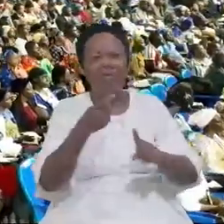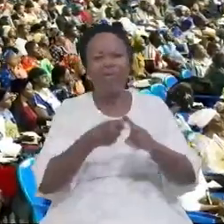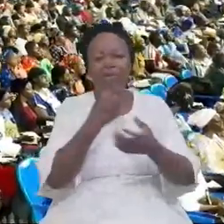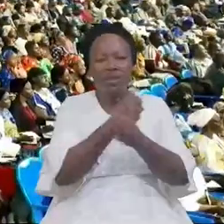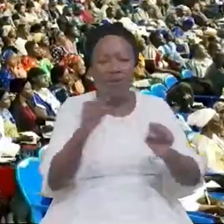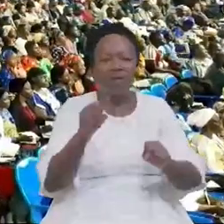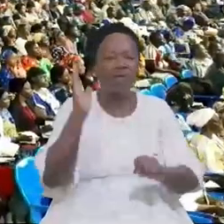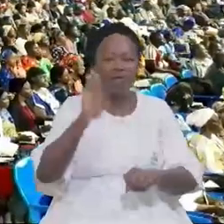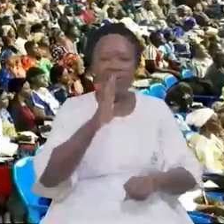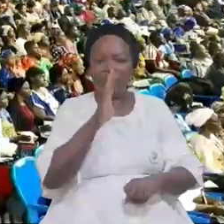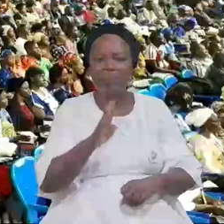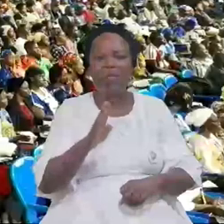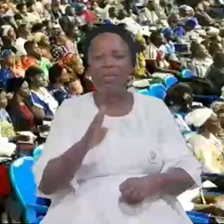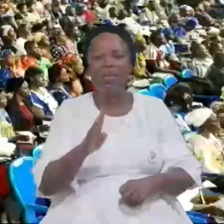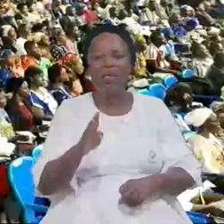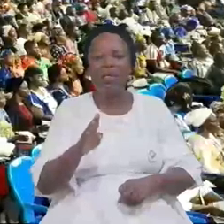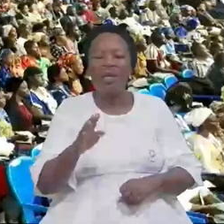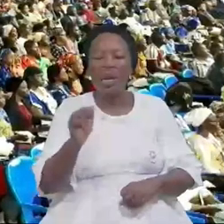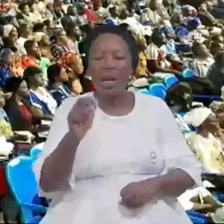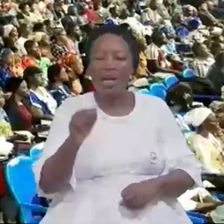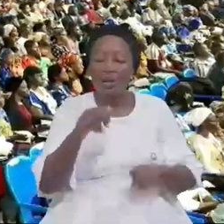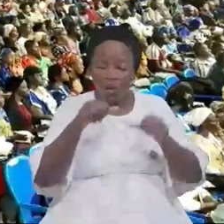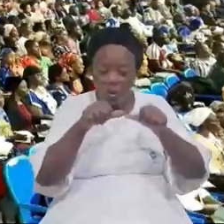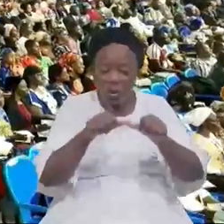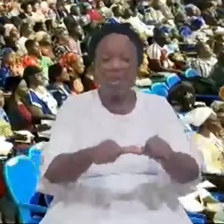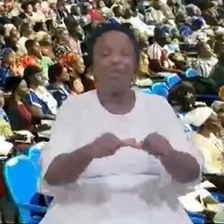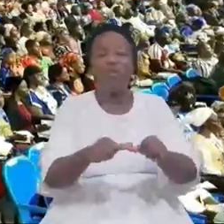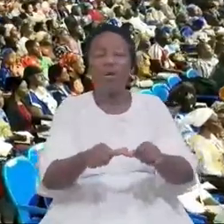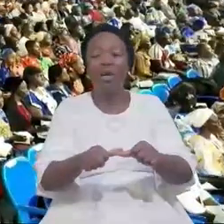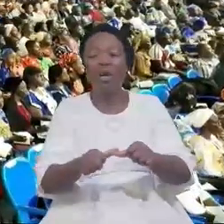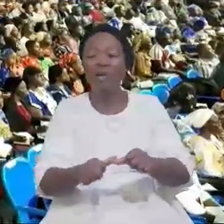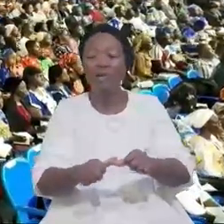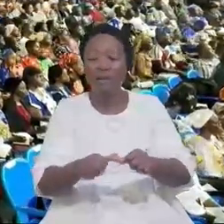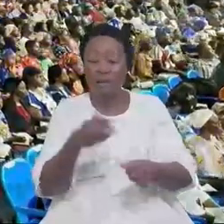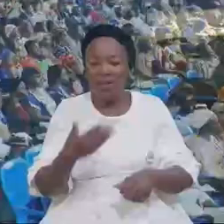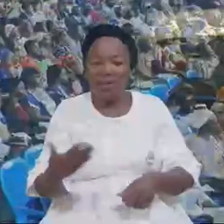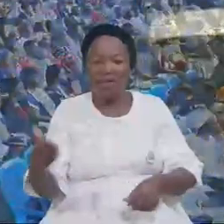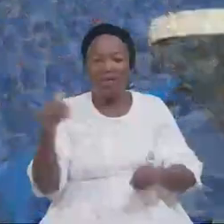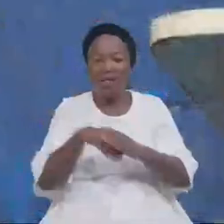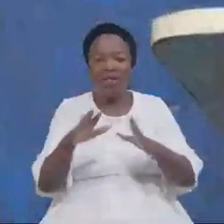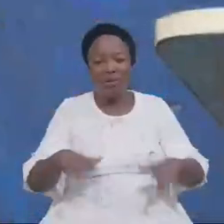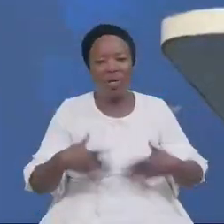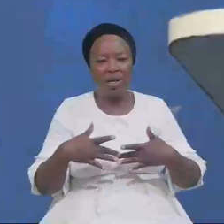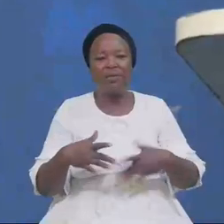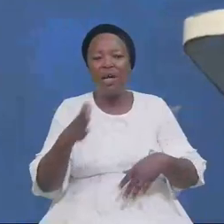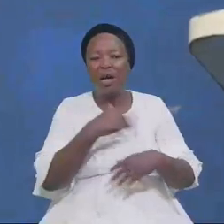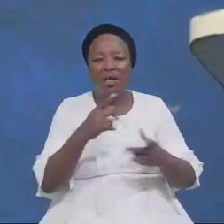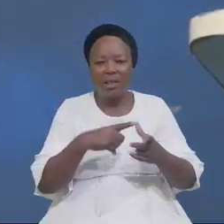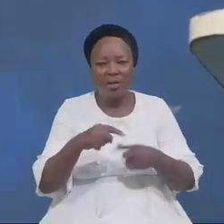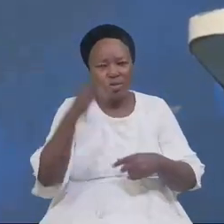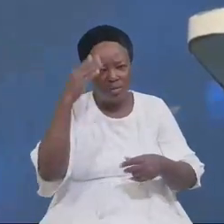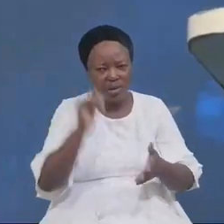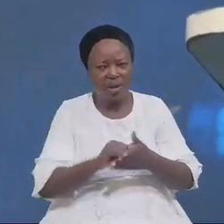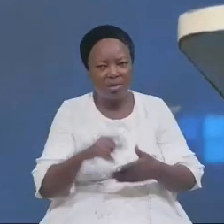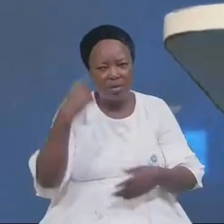qui provient du salut sera une chose de rafraîchissant dans ta vie. Alors,